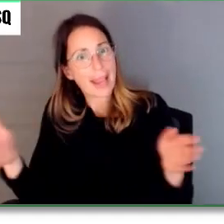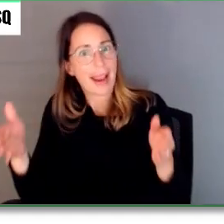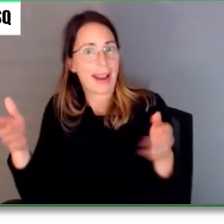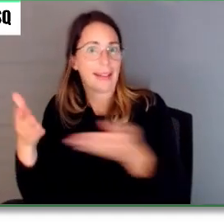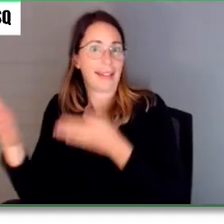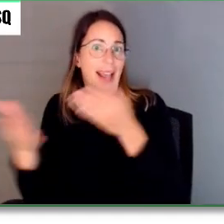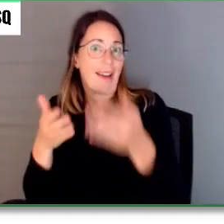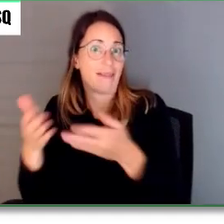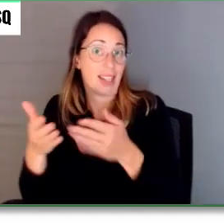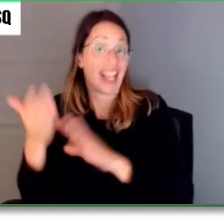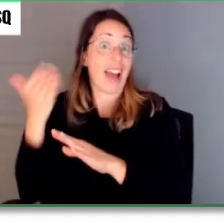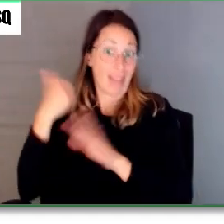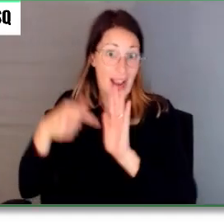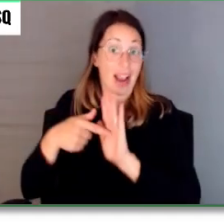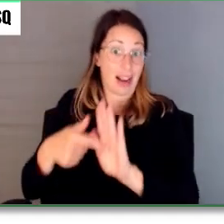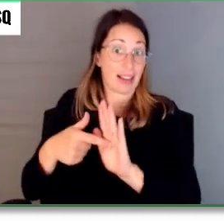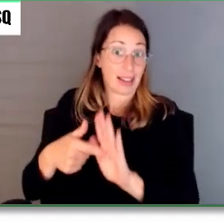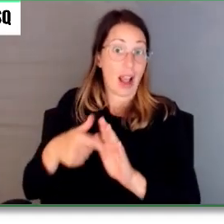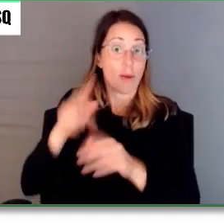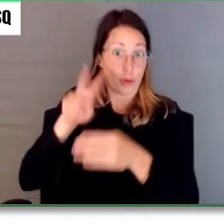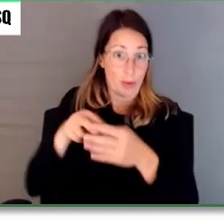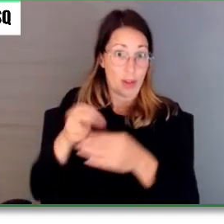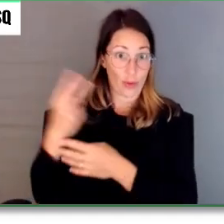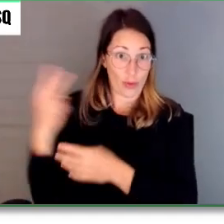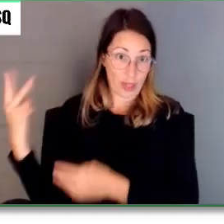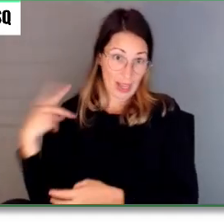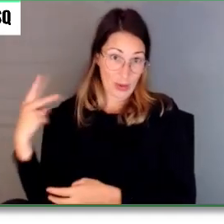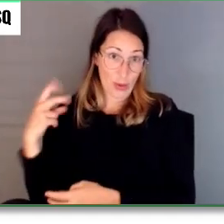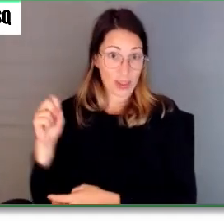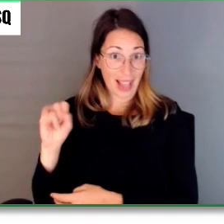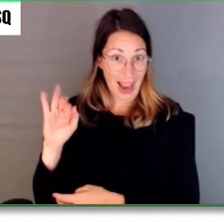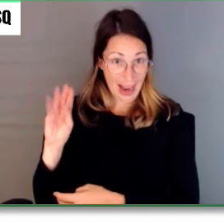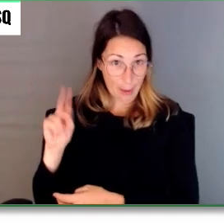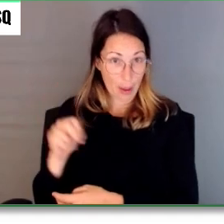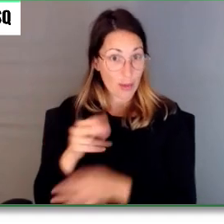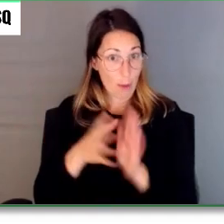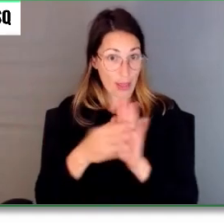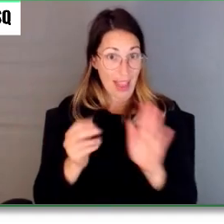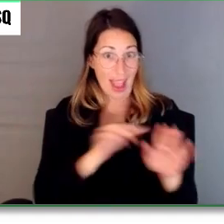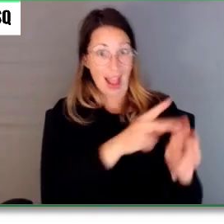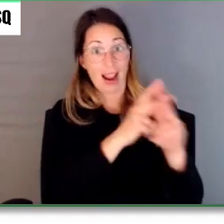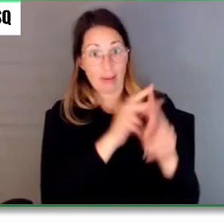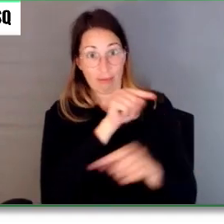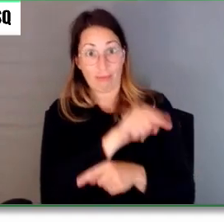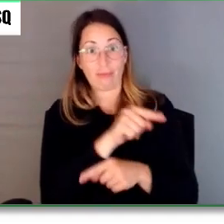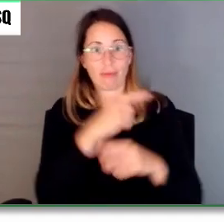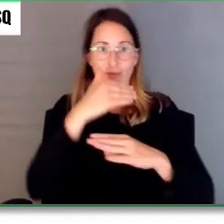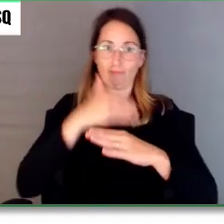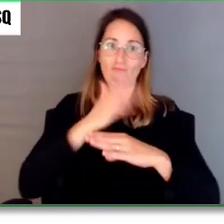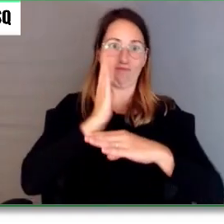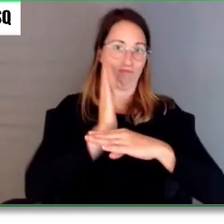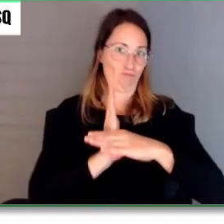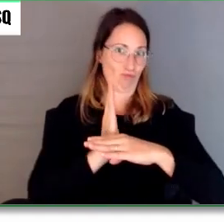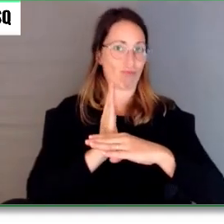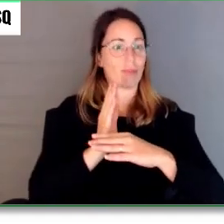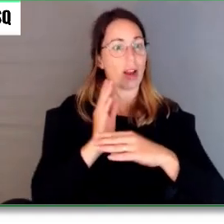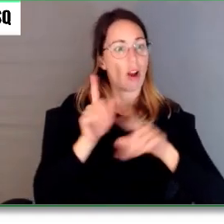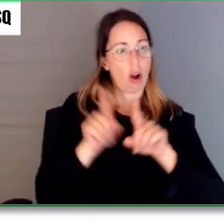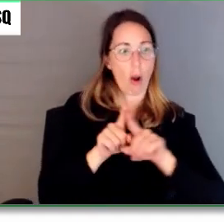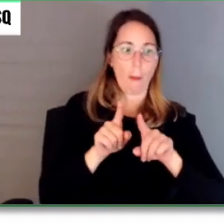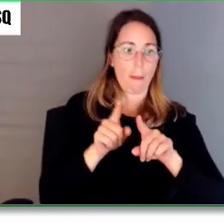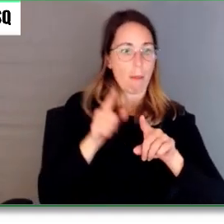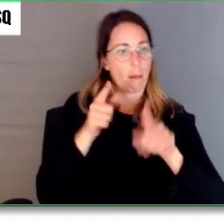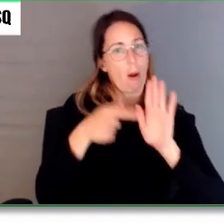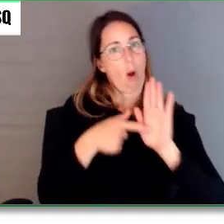2012, Simon et moi, on avait pris ce modèle, cette dimension d'accès, qui indiquait